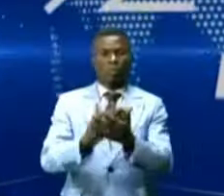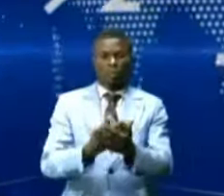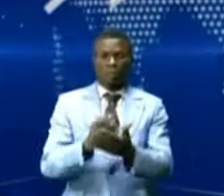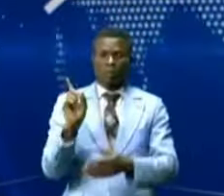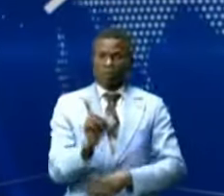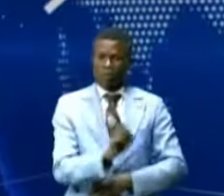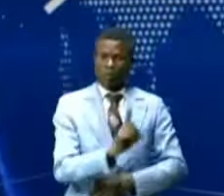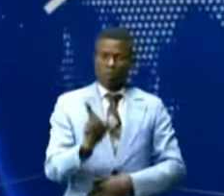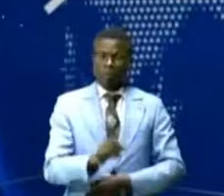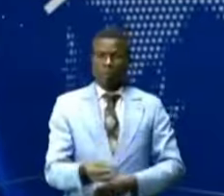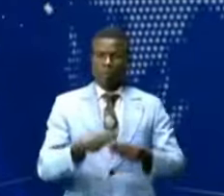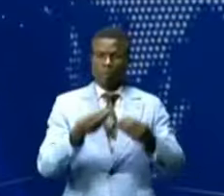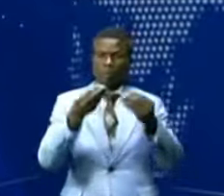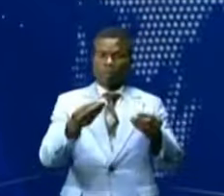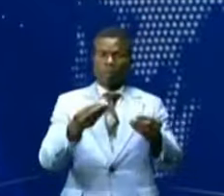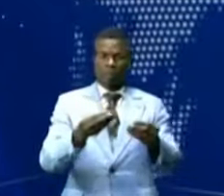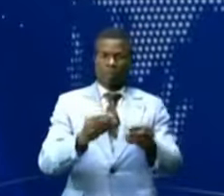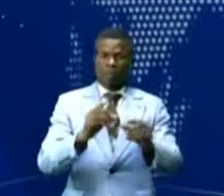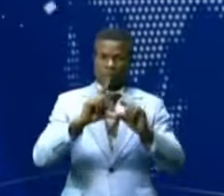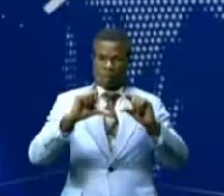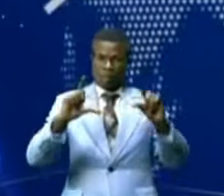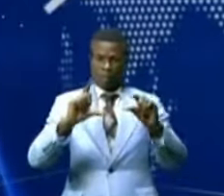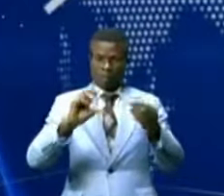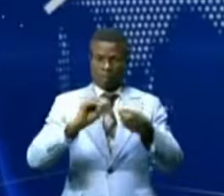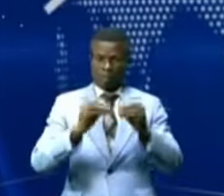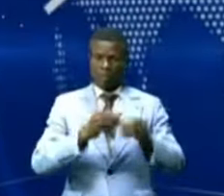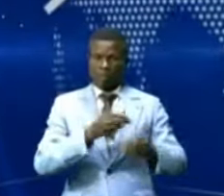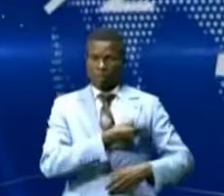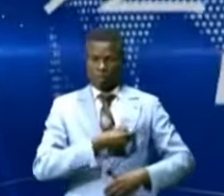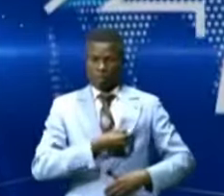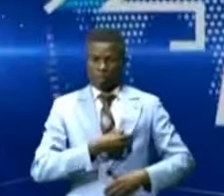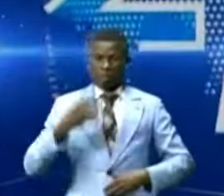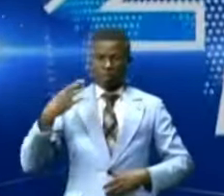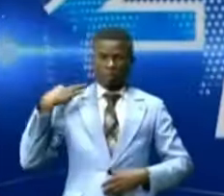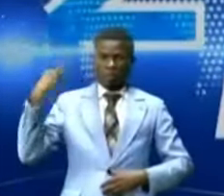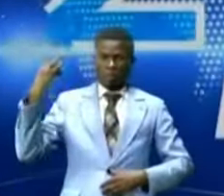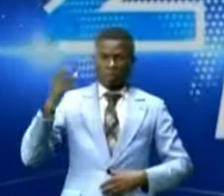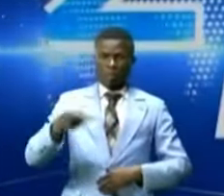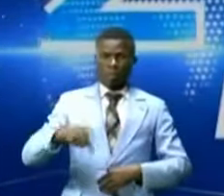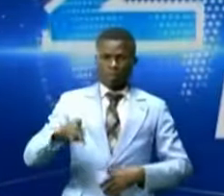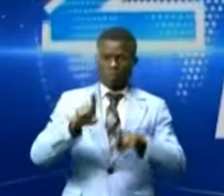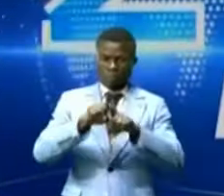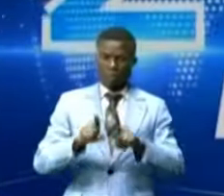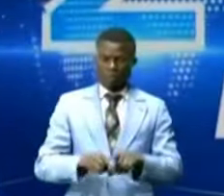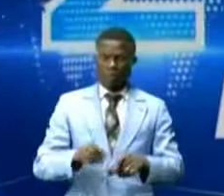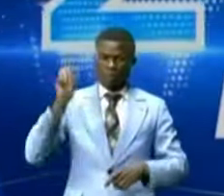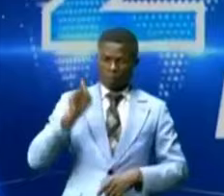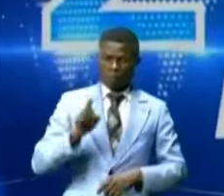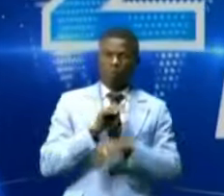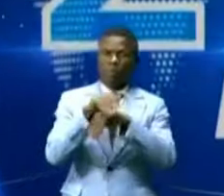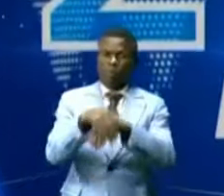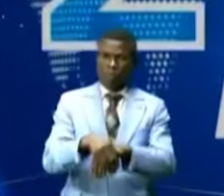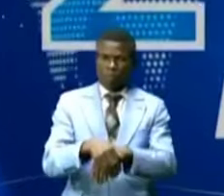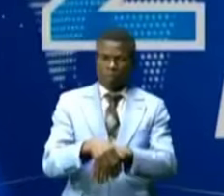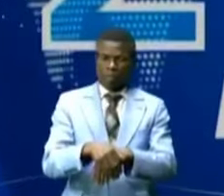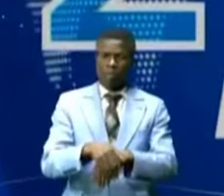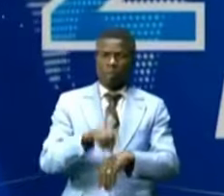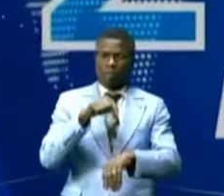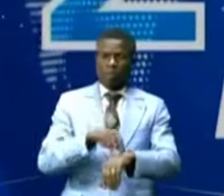après remise des jetons. Les candidats des provinces sont également attendus en déant le